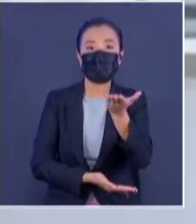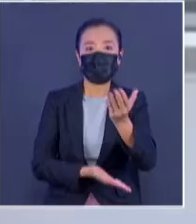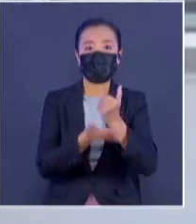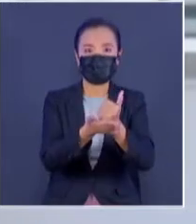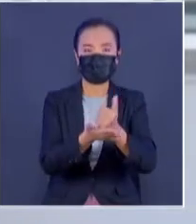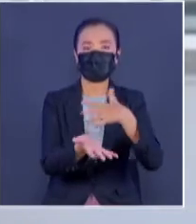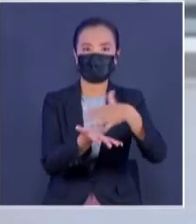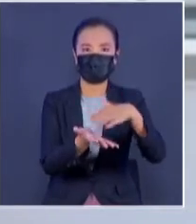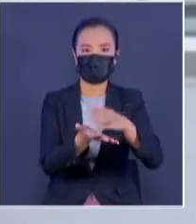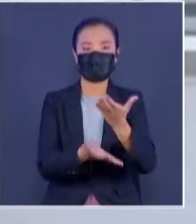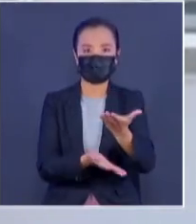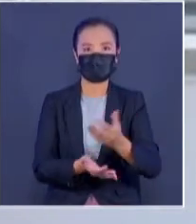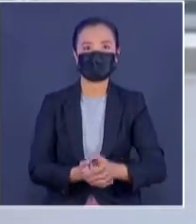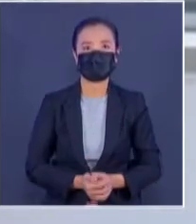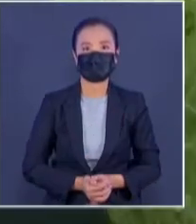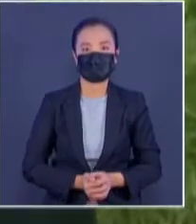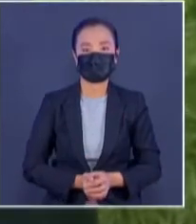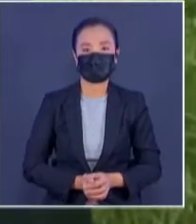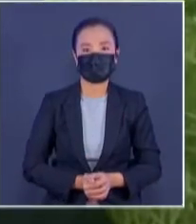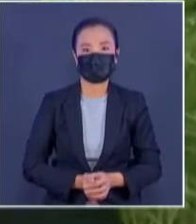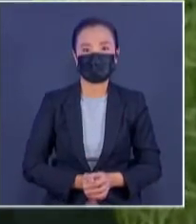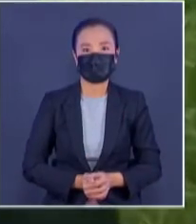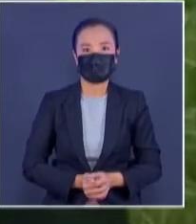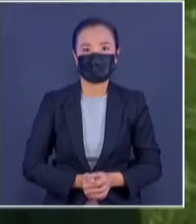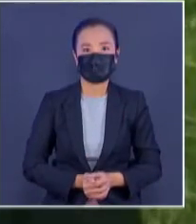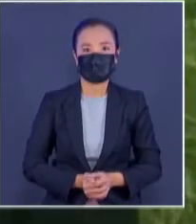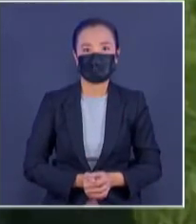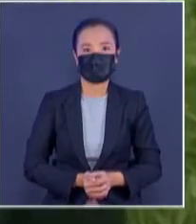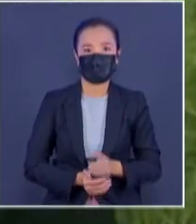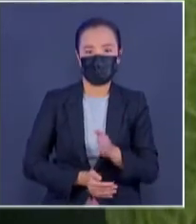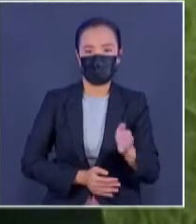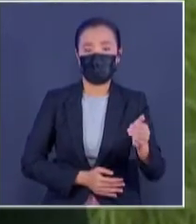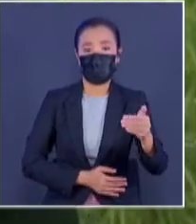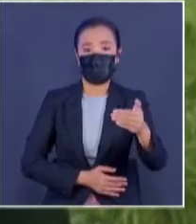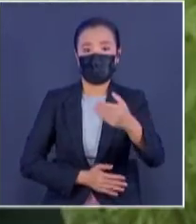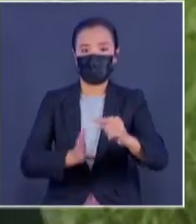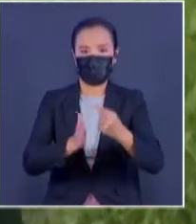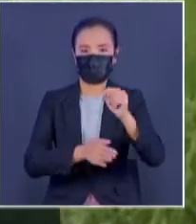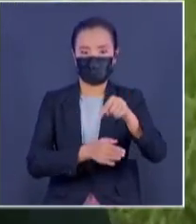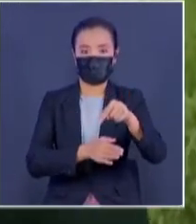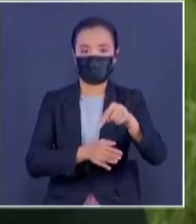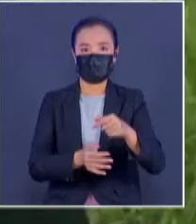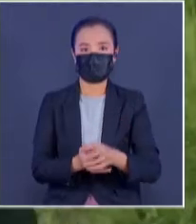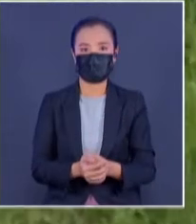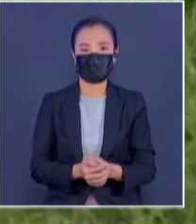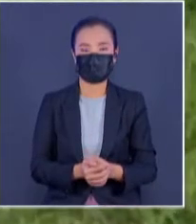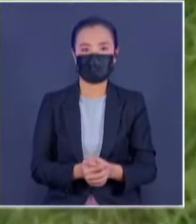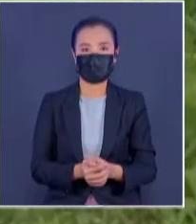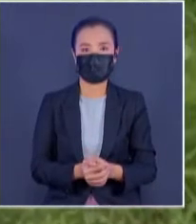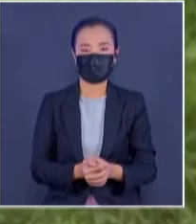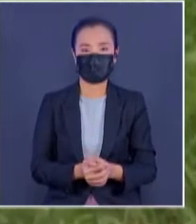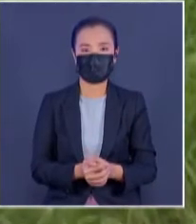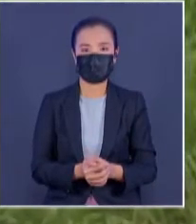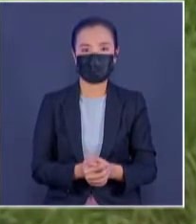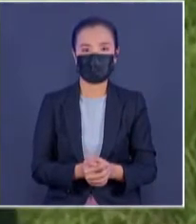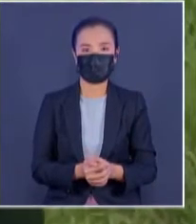องไปฟังเสียงเธอเล่าให้ฟังกันดูครับ ทางโค้งแรกมาจนมาถึงบริเวณนี้แล้วค่ะแล้วก็ก่อนจะถึงตีน